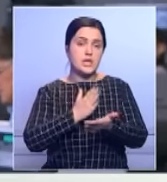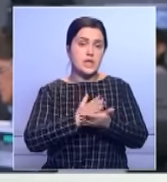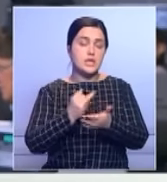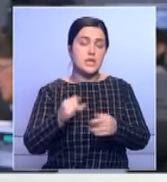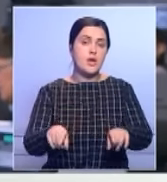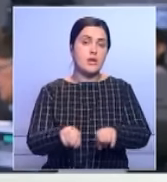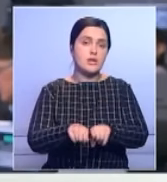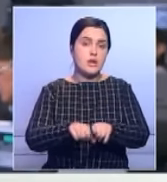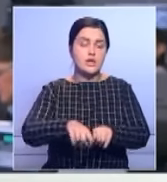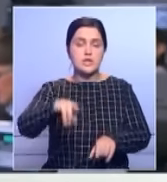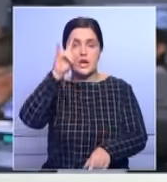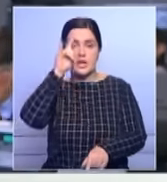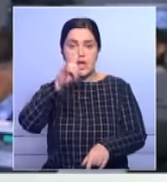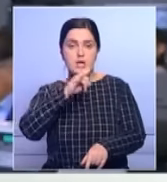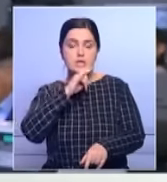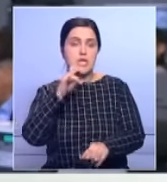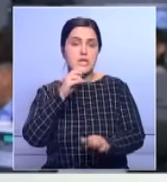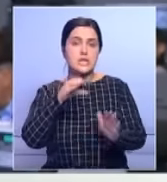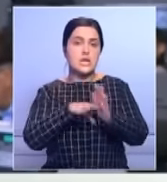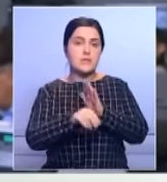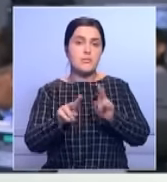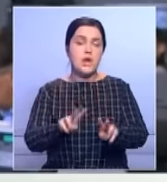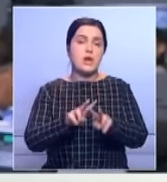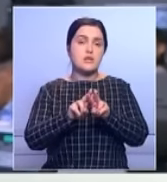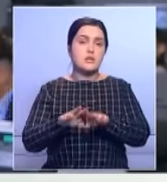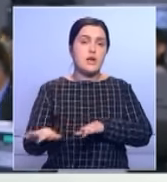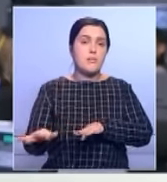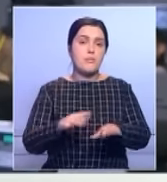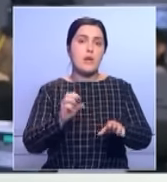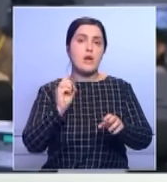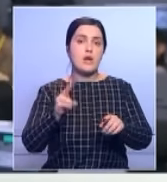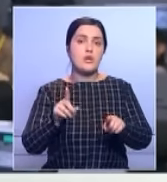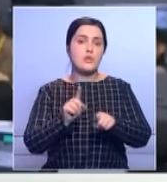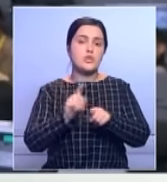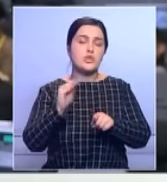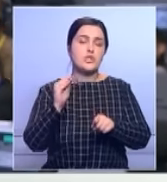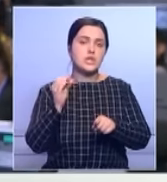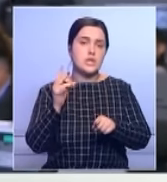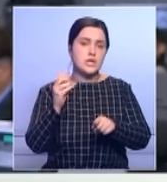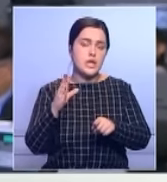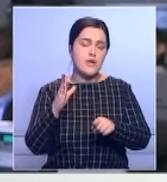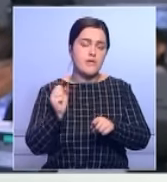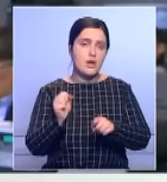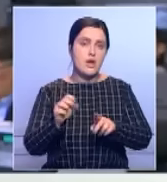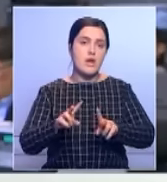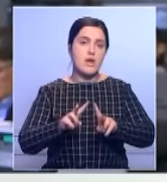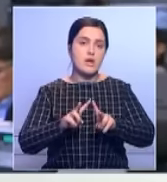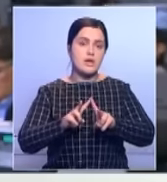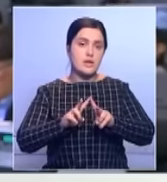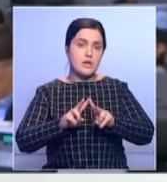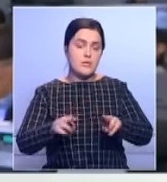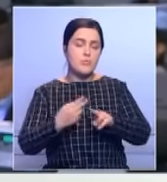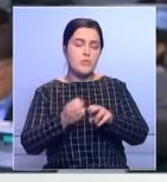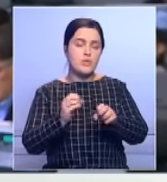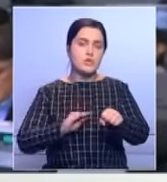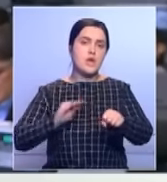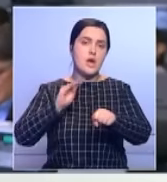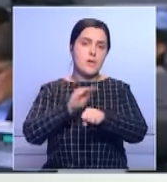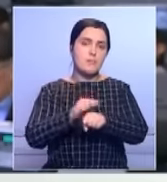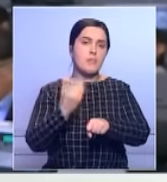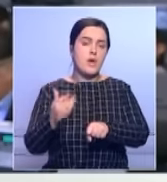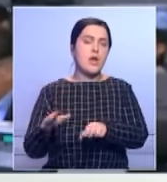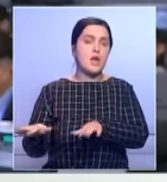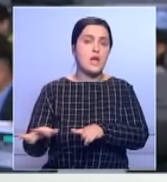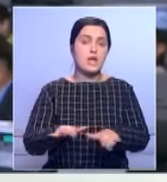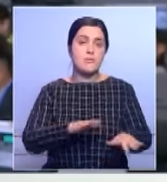Также Казахстан не рассматривает Астанинский процесс как альтернативу Женевскому переговорному процессу. Это из дополняющих его